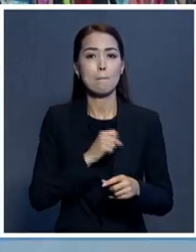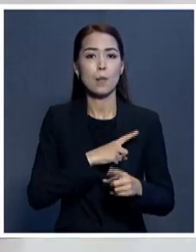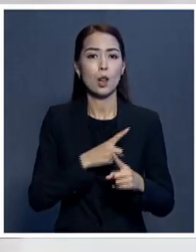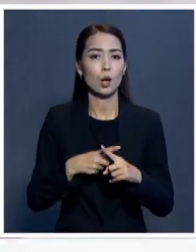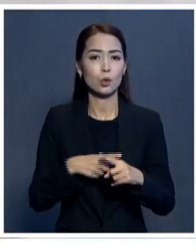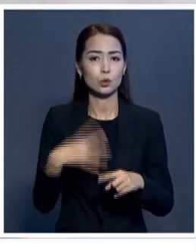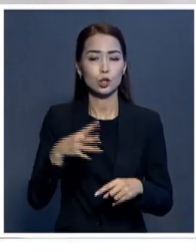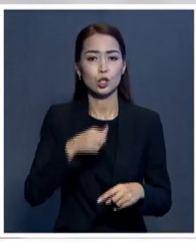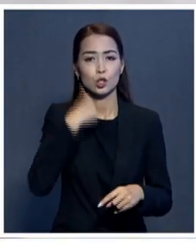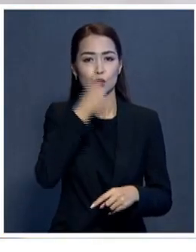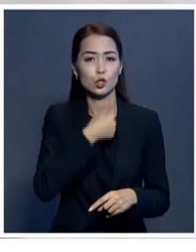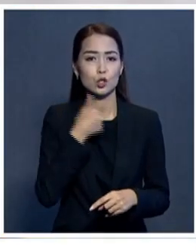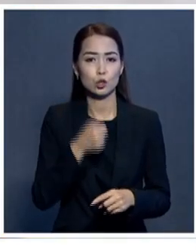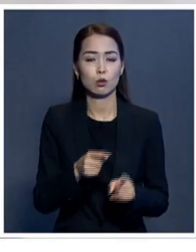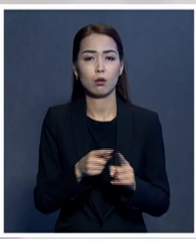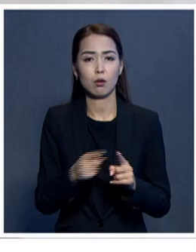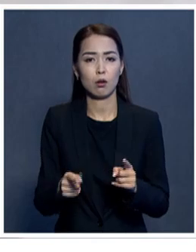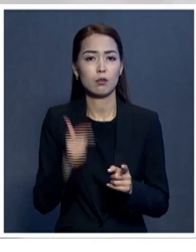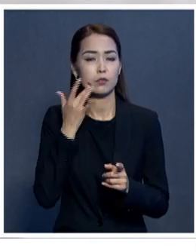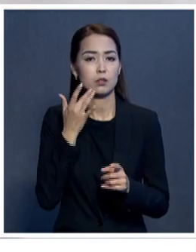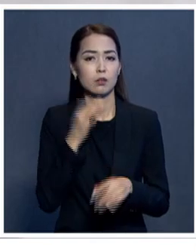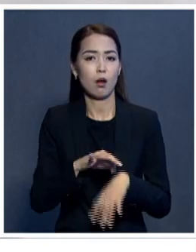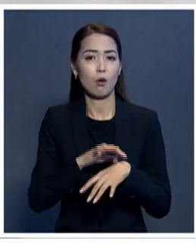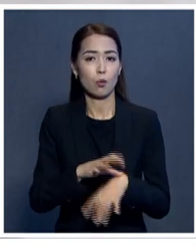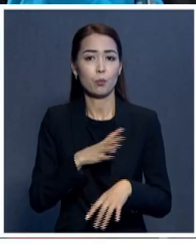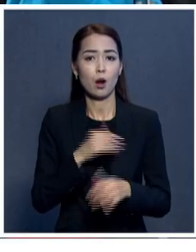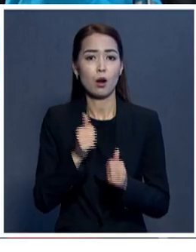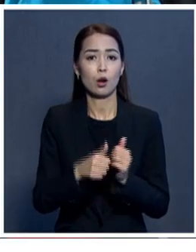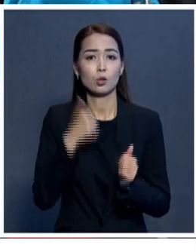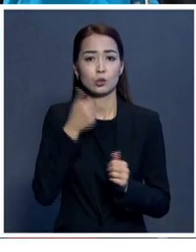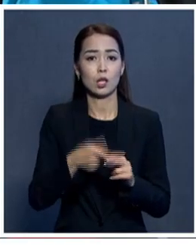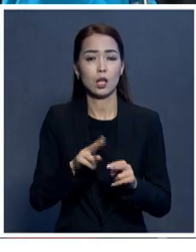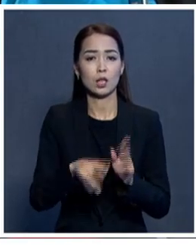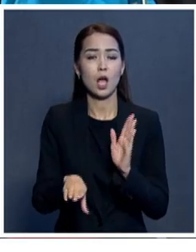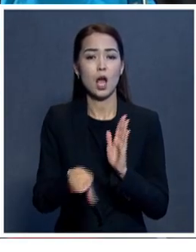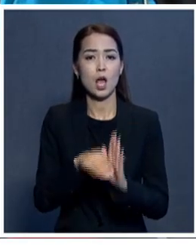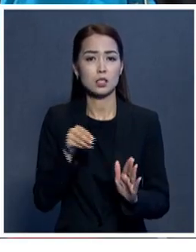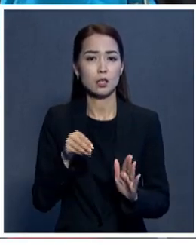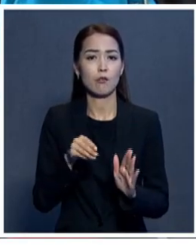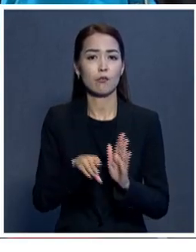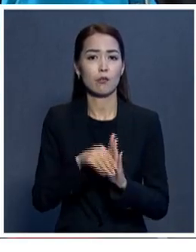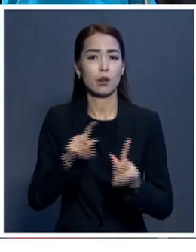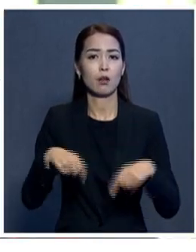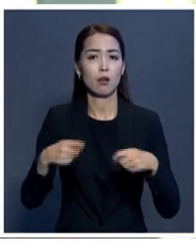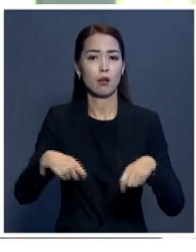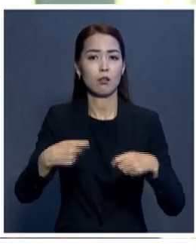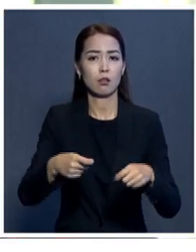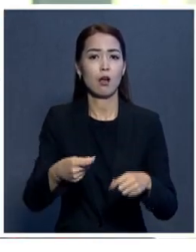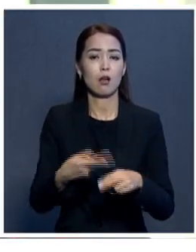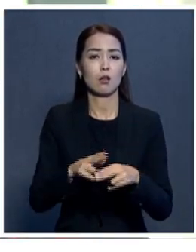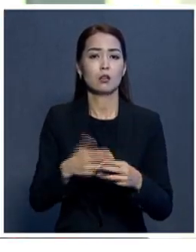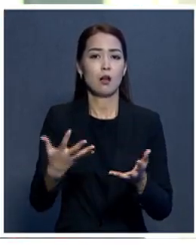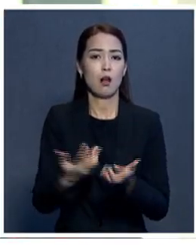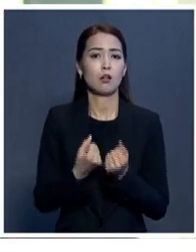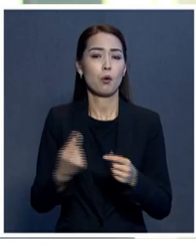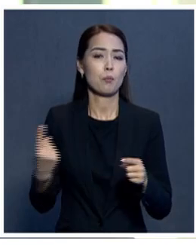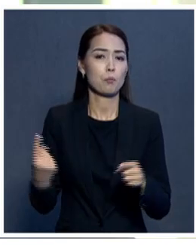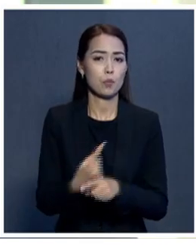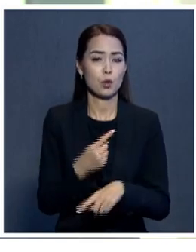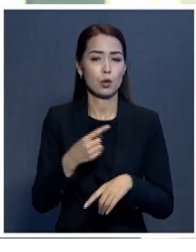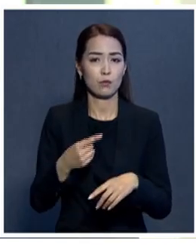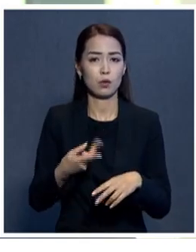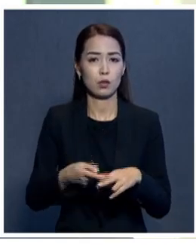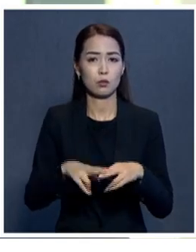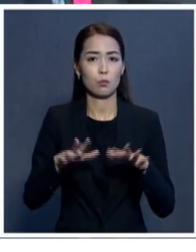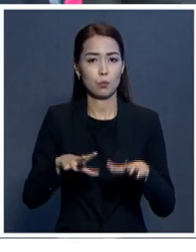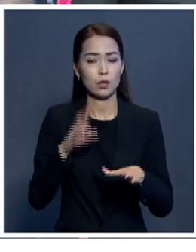40 жыл бойы үздіксіз өткізіліп келеді. Биыл бұл эстафетаны жерлестеріміз алып, алғаш рет туған өлкесінде ұйымдастырды. Тарихи